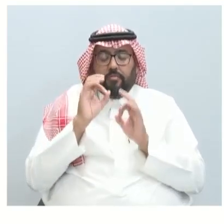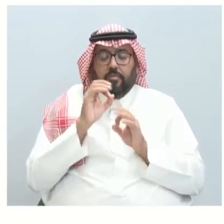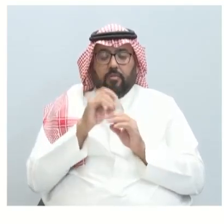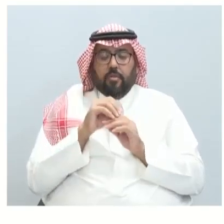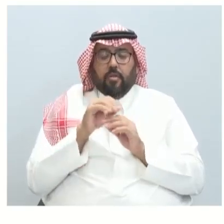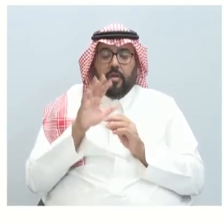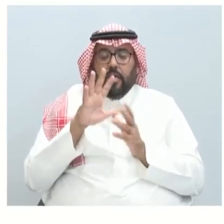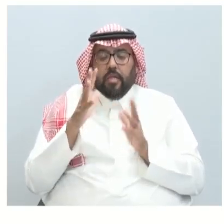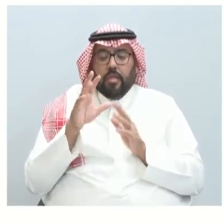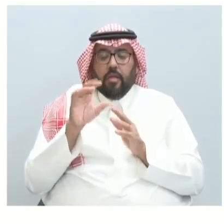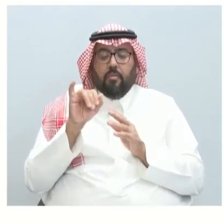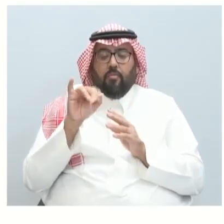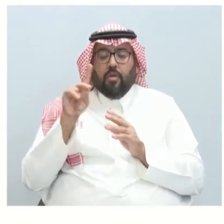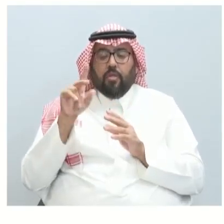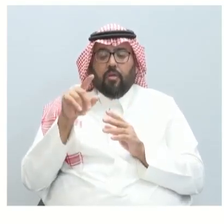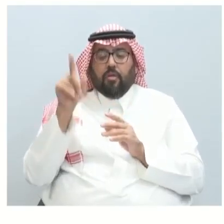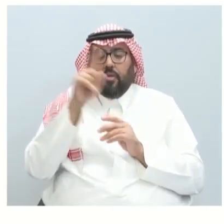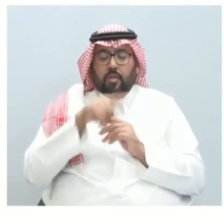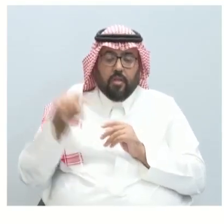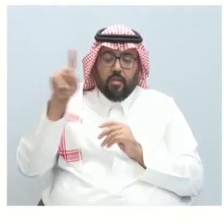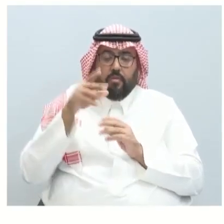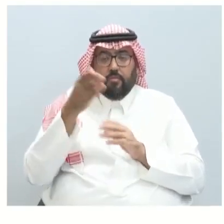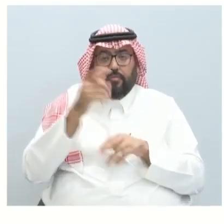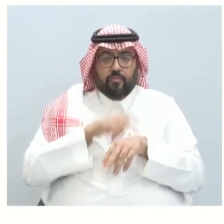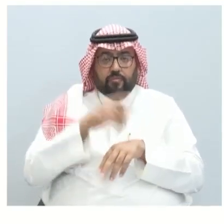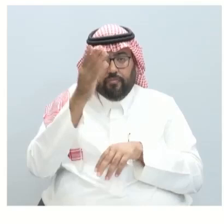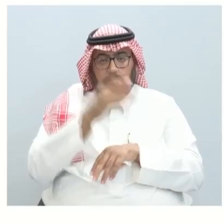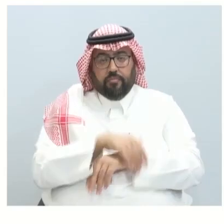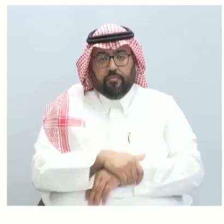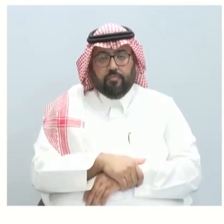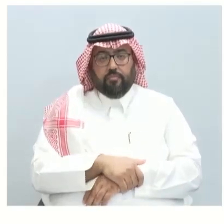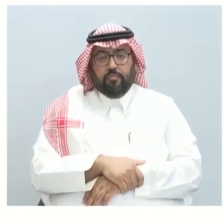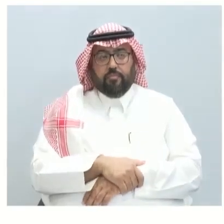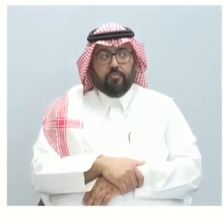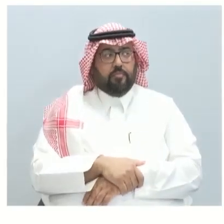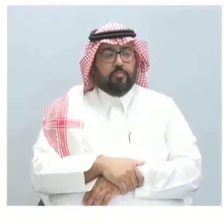قدر محيط كل دائره مما ياتي وتفضلوا يا مبدعين